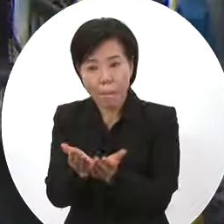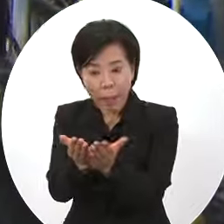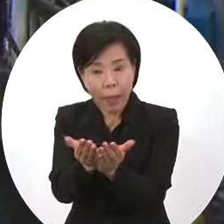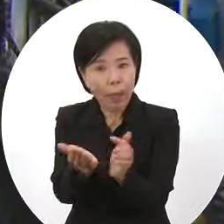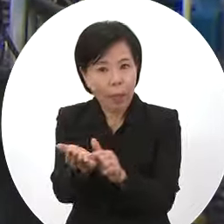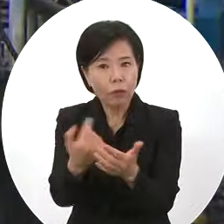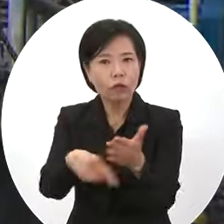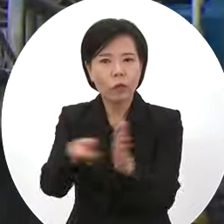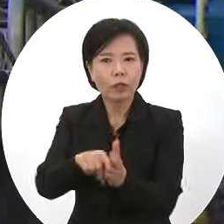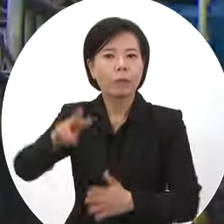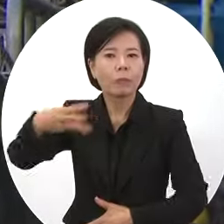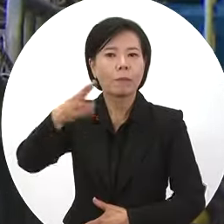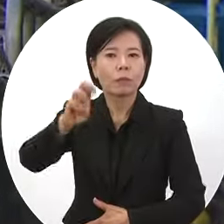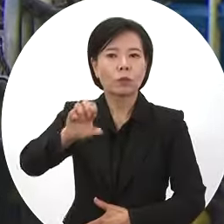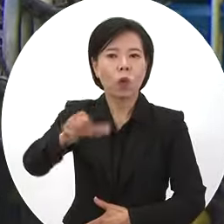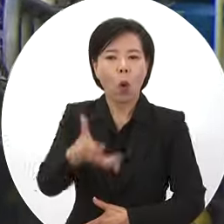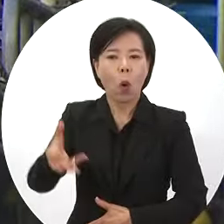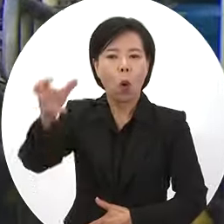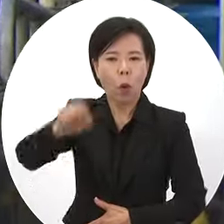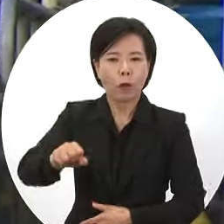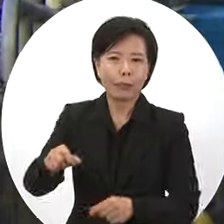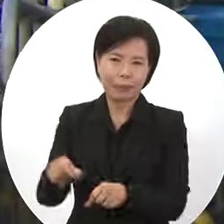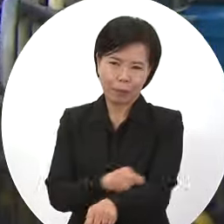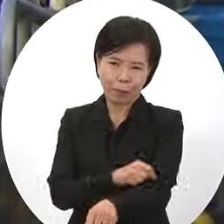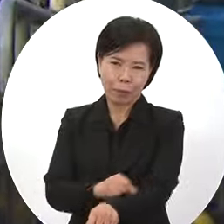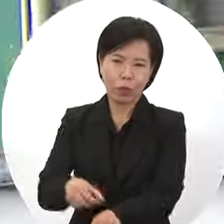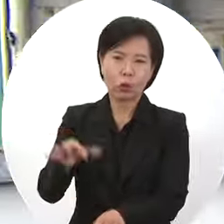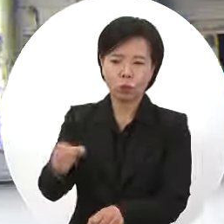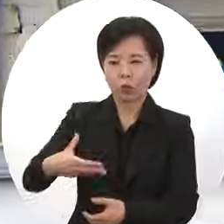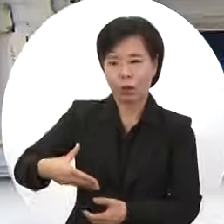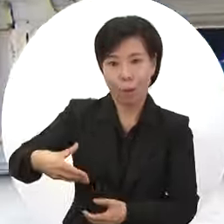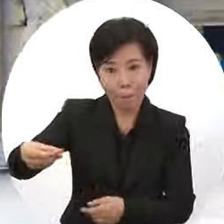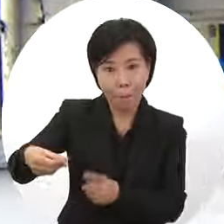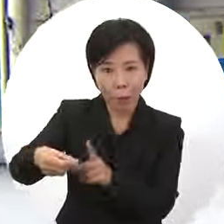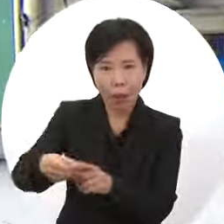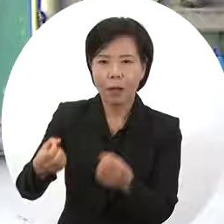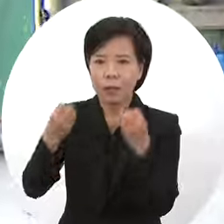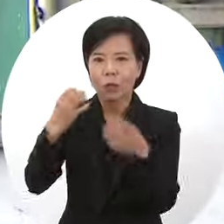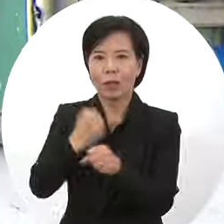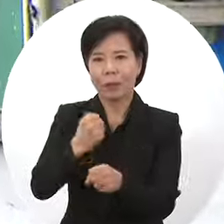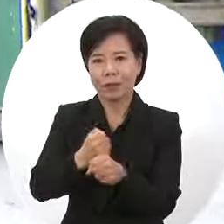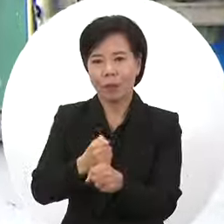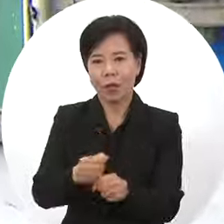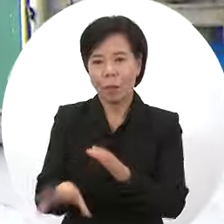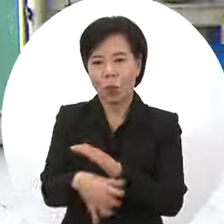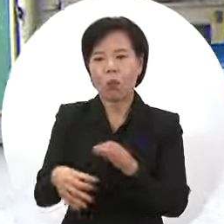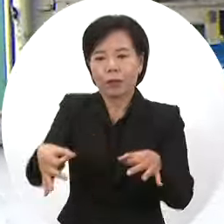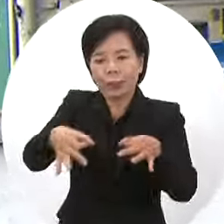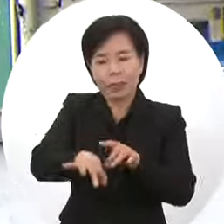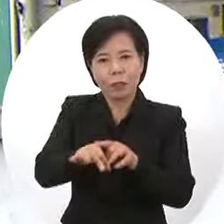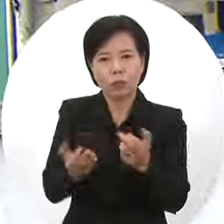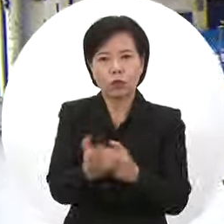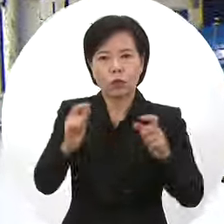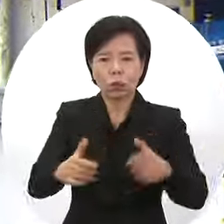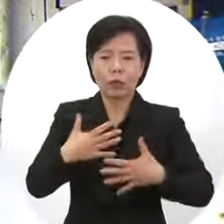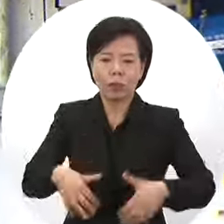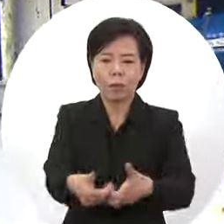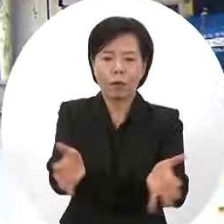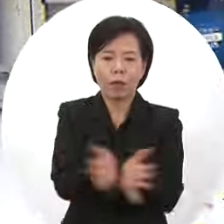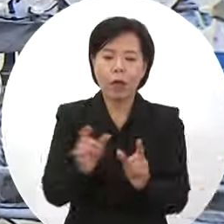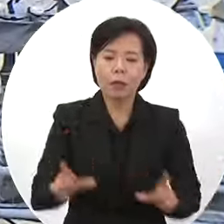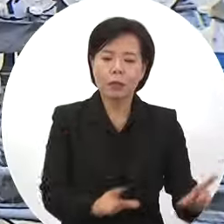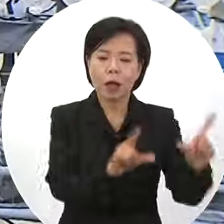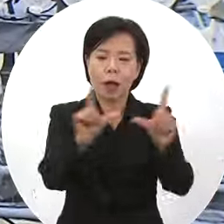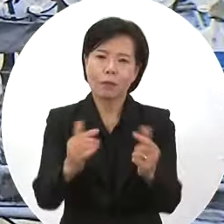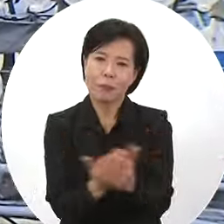해어선을 위해 335억 원 규모의 특별융자를 새롭게 추진하는데요. 복권기금은 도내 취약계층의